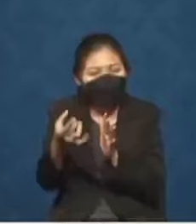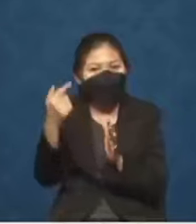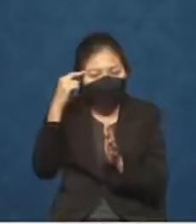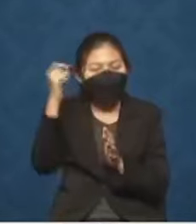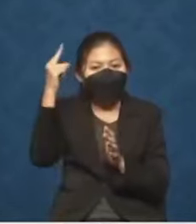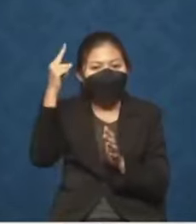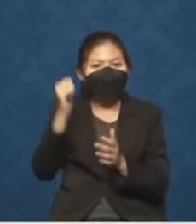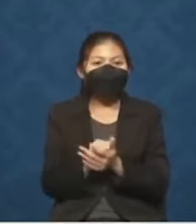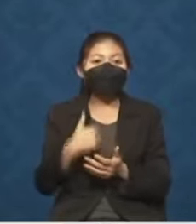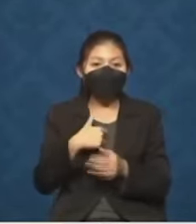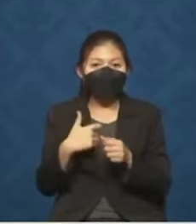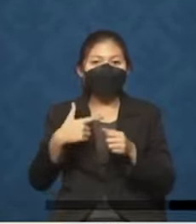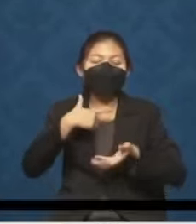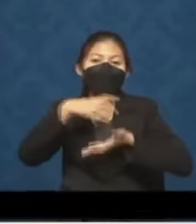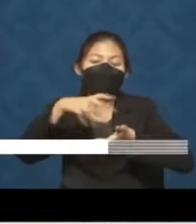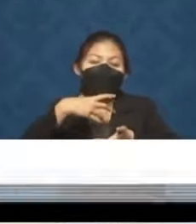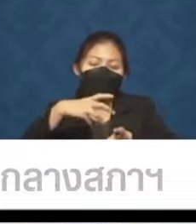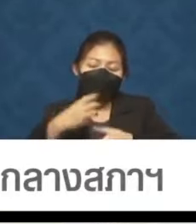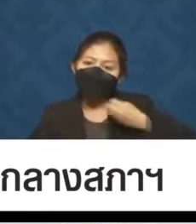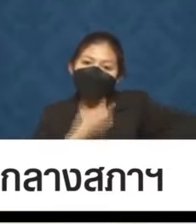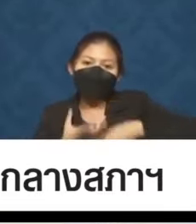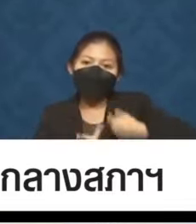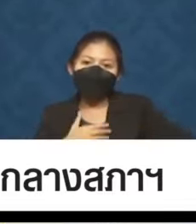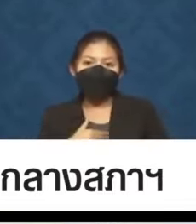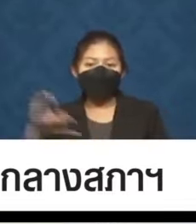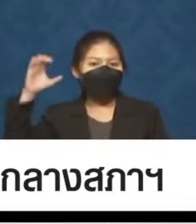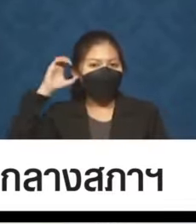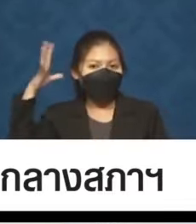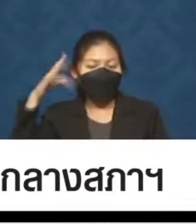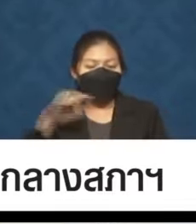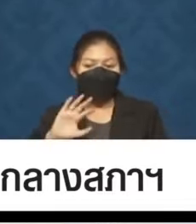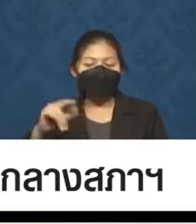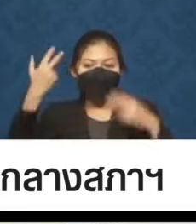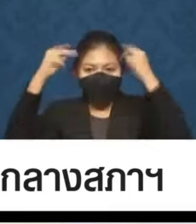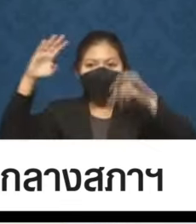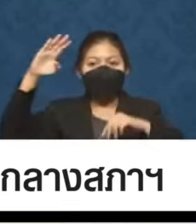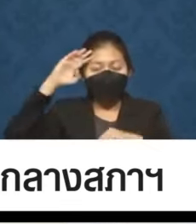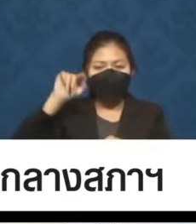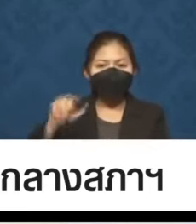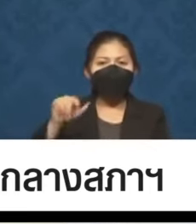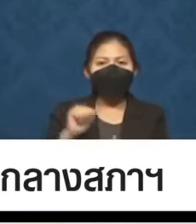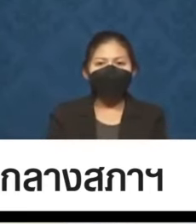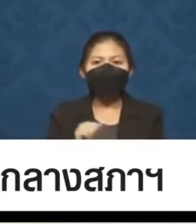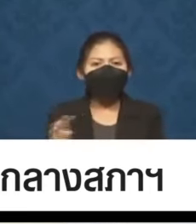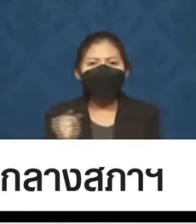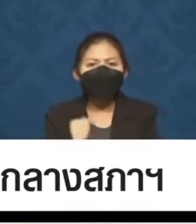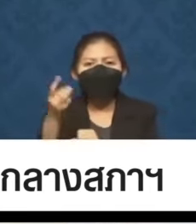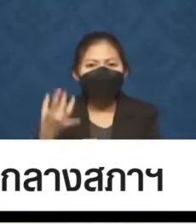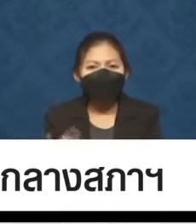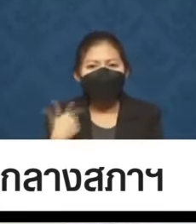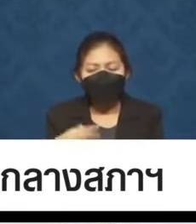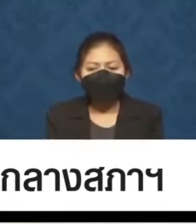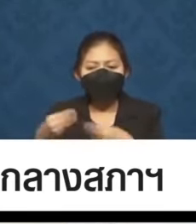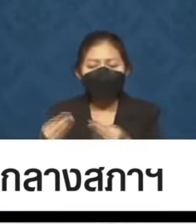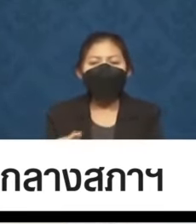ผมขออภิปรายและไม่ไว้วางใจพลเอกประยุทธ์จันทร์โอชาว่าท่านไปทำอะไรหรือให้ใครไปทำอะไรทำ